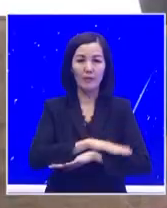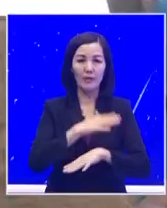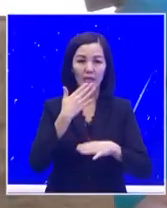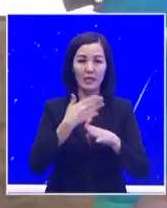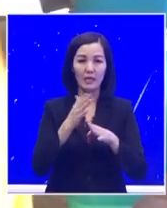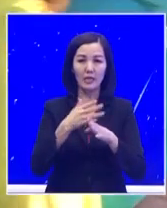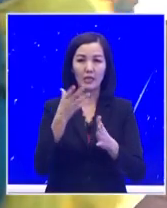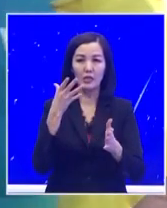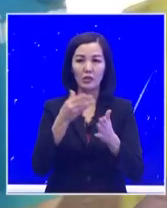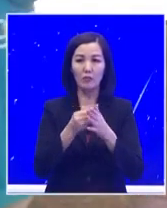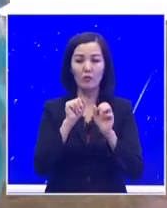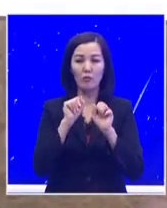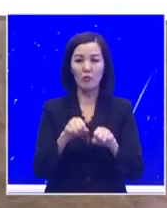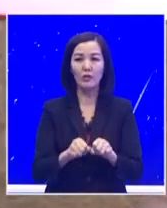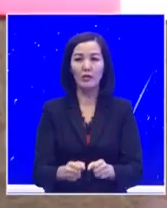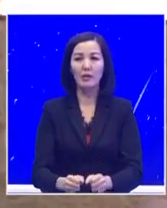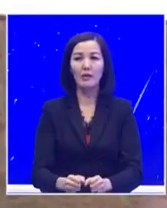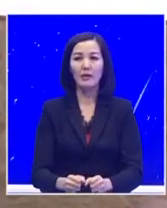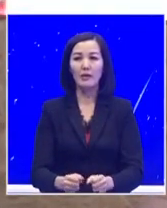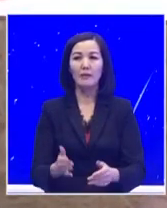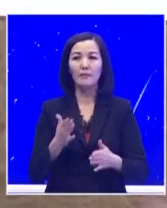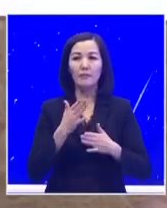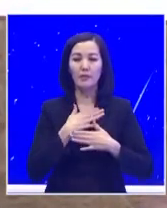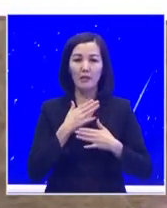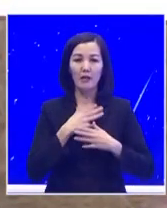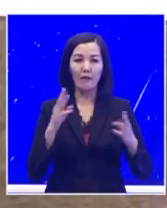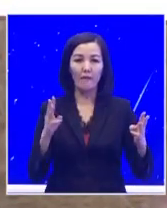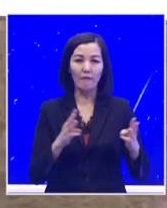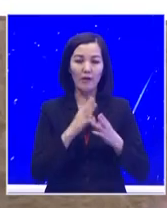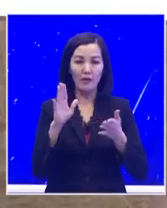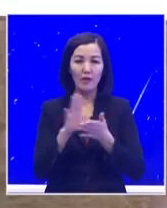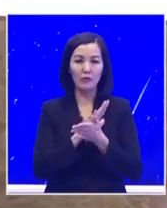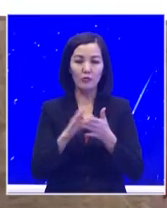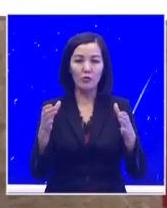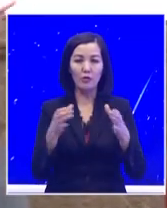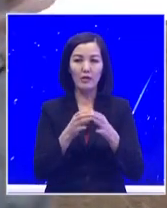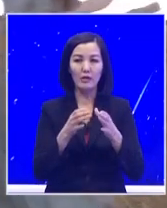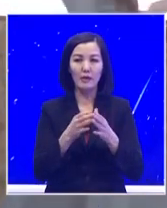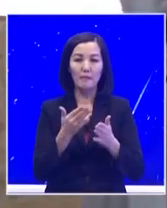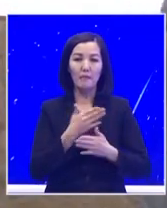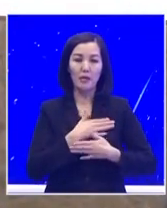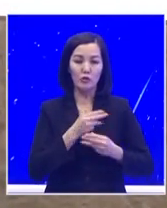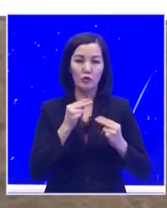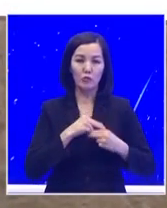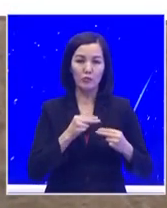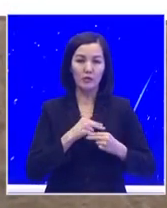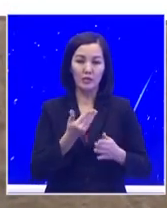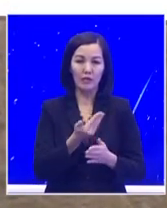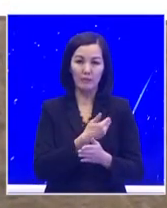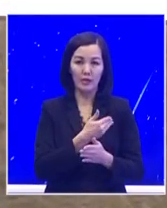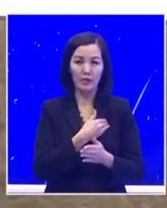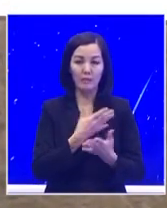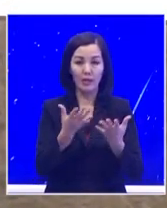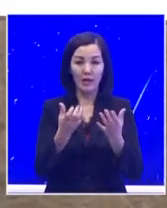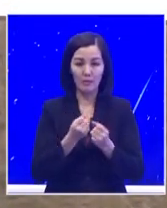етілген. Мен вакансия дедім, маған студент волонтерлар келеді де, мен студентім, сізде жұмыс жасағымыз келеді. Мен қабылдап алам,